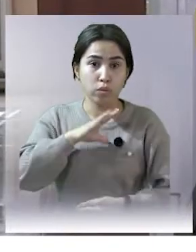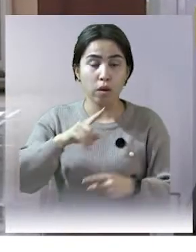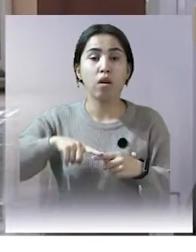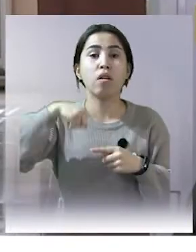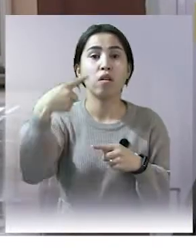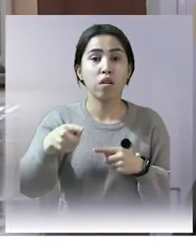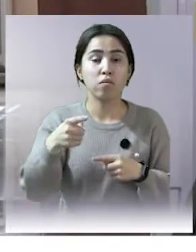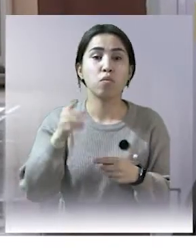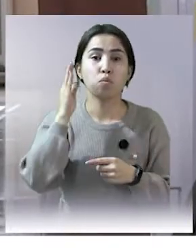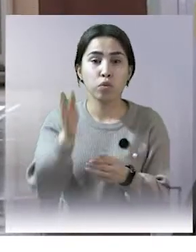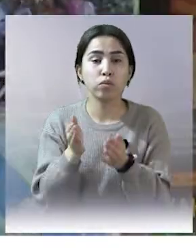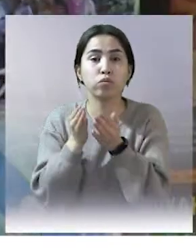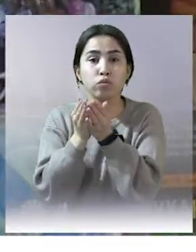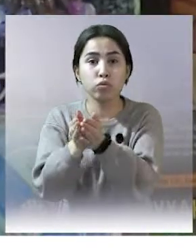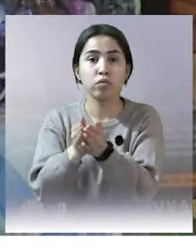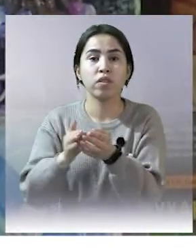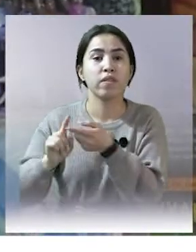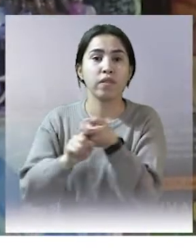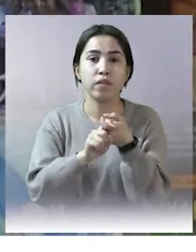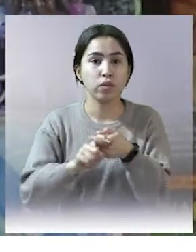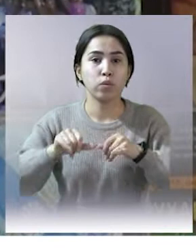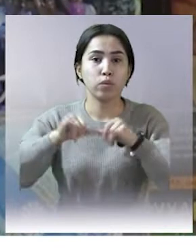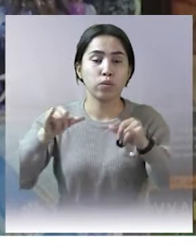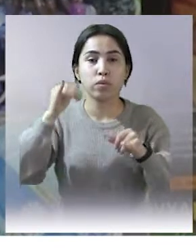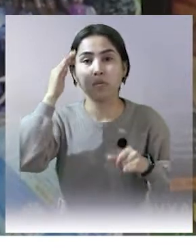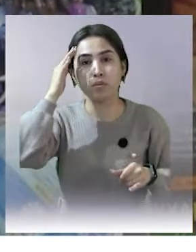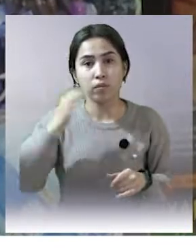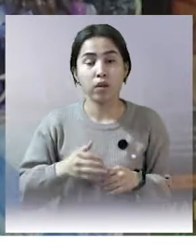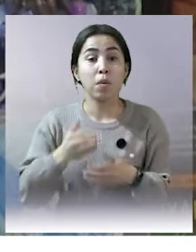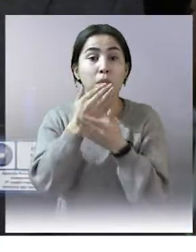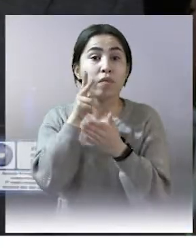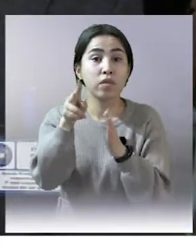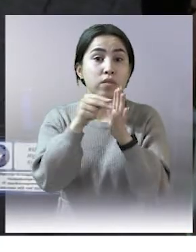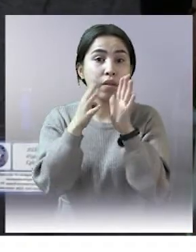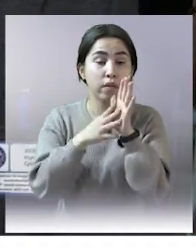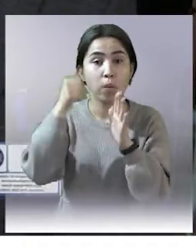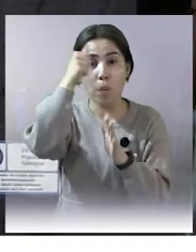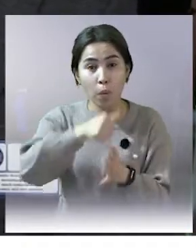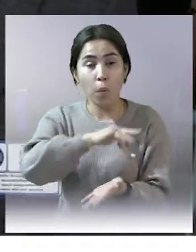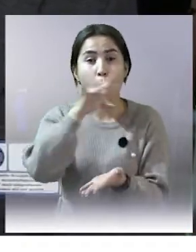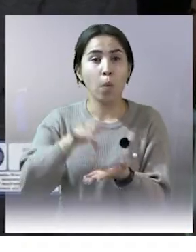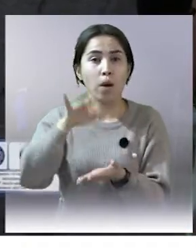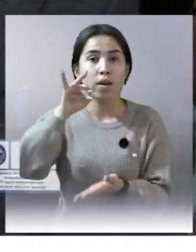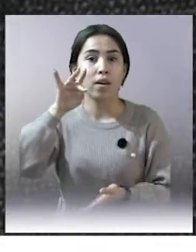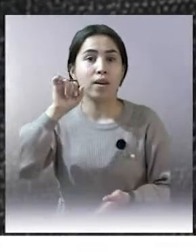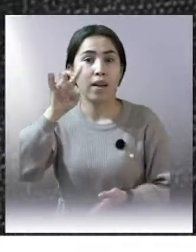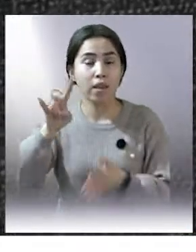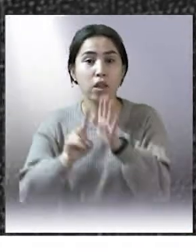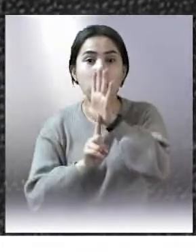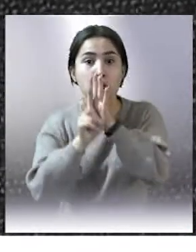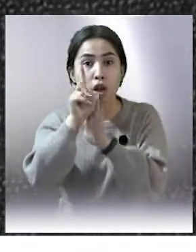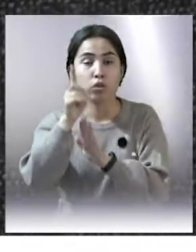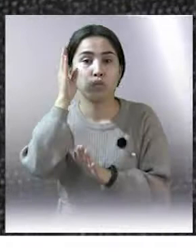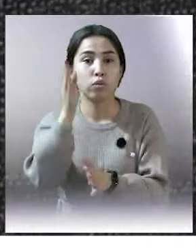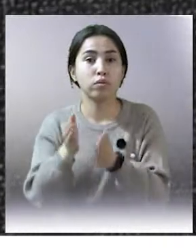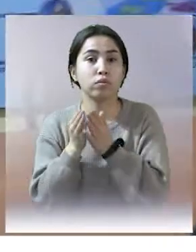Кембридж бағдарламасы бойынша білімін жетілдірген. Солардың қатарында үш тілде білімін жетілдірген Нұрлыбек Ерболұлы да бар. Дәл осы орталықта өткен